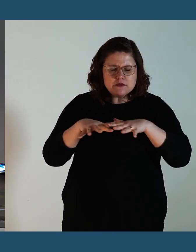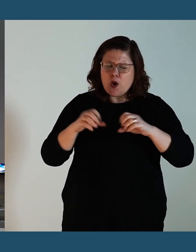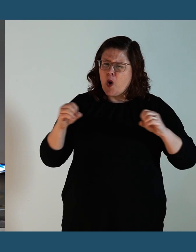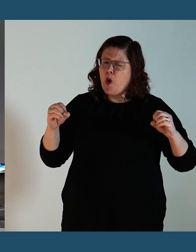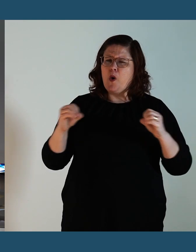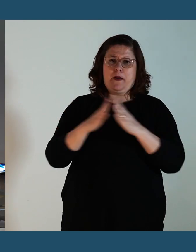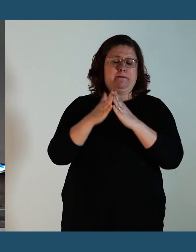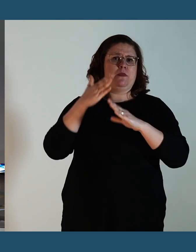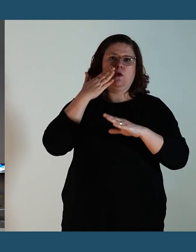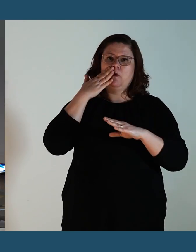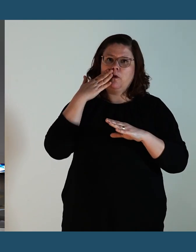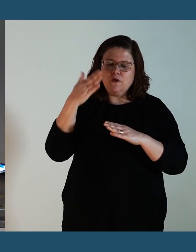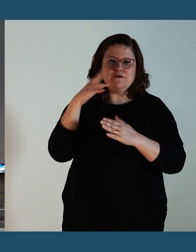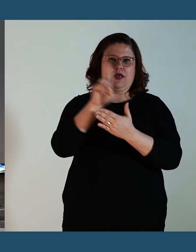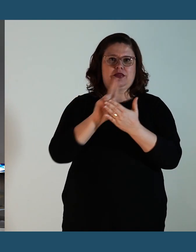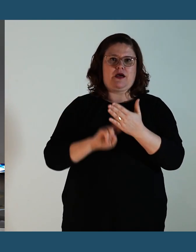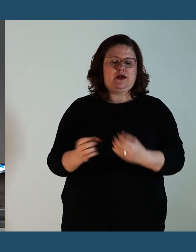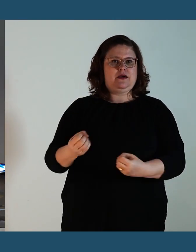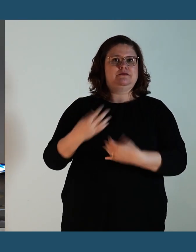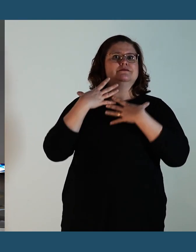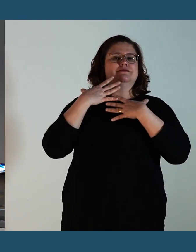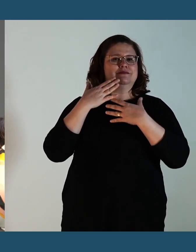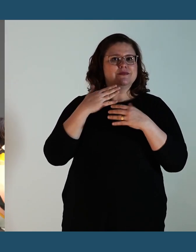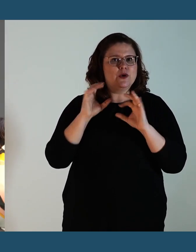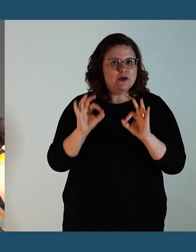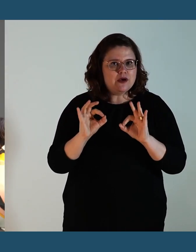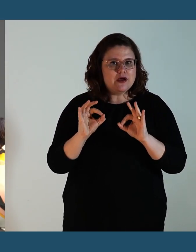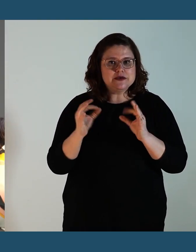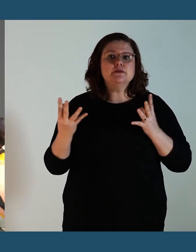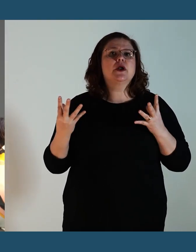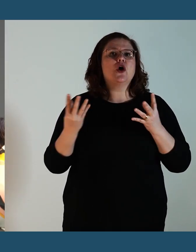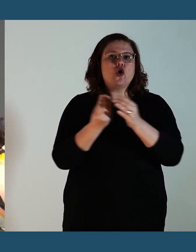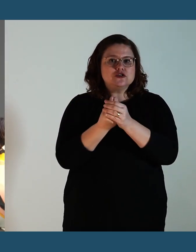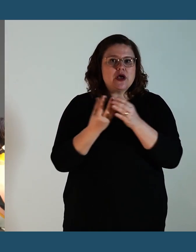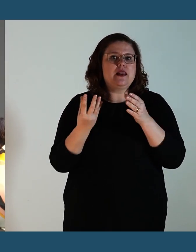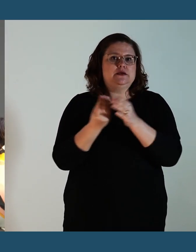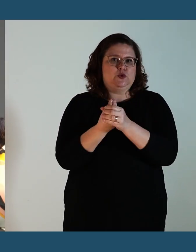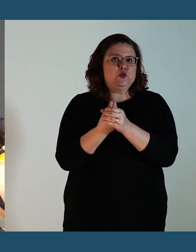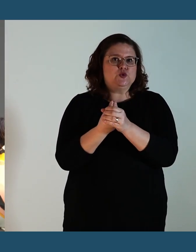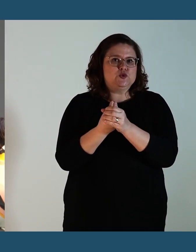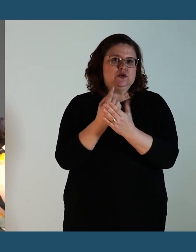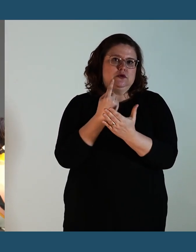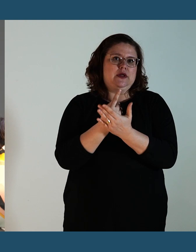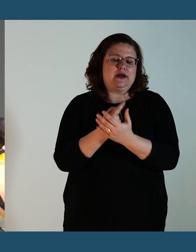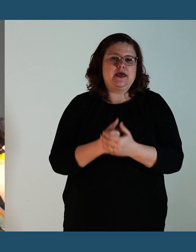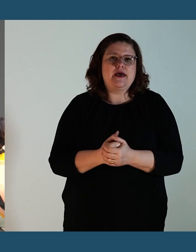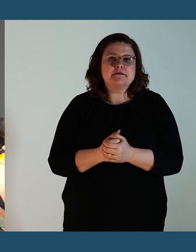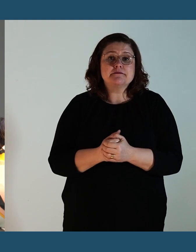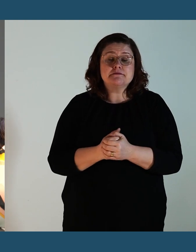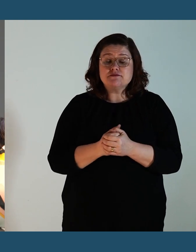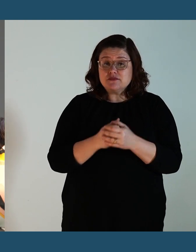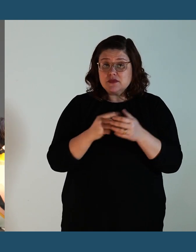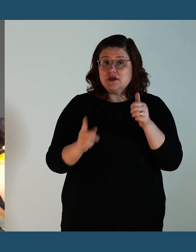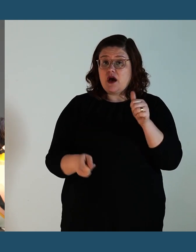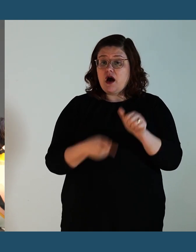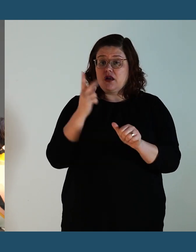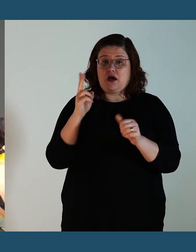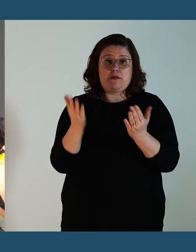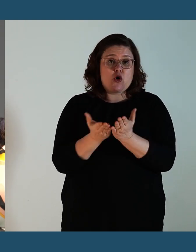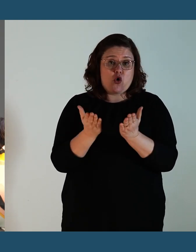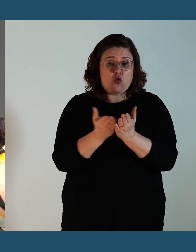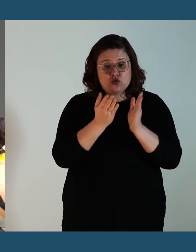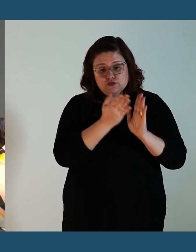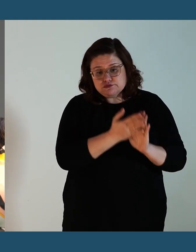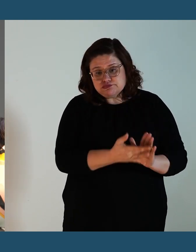huikea taidekokemus, että kyllä tämä niin osallisuus on ihan keskeistä, ja se lähtee tietenkin sieltä ihan koulumaailmasta